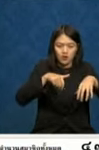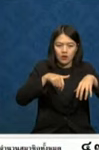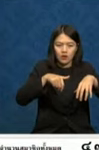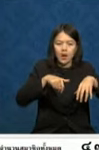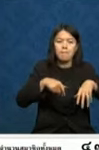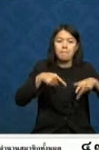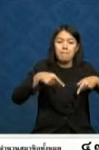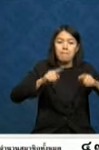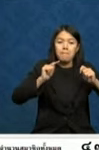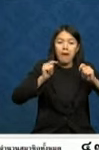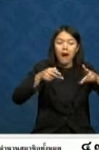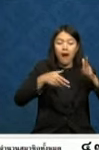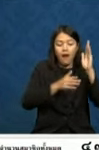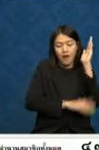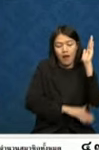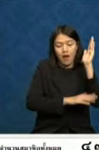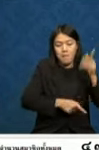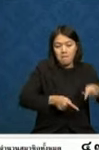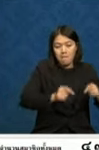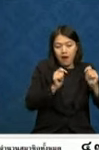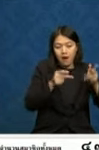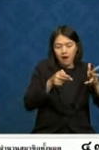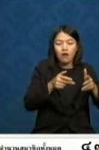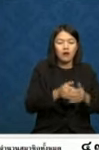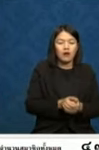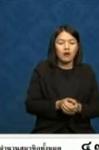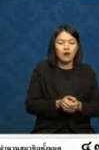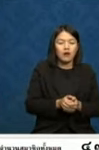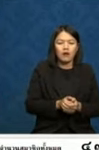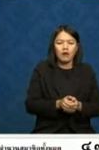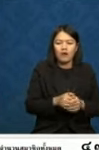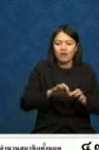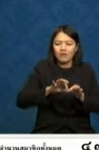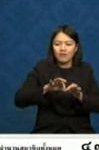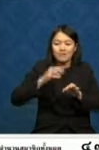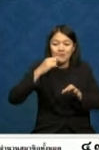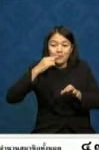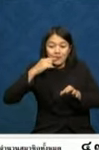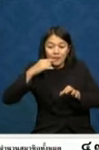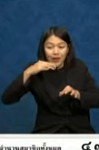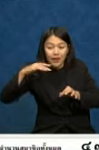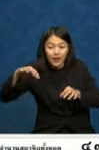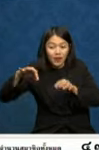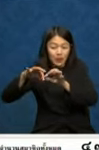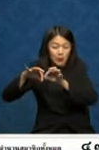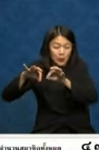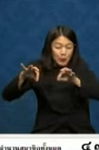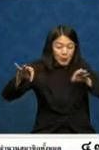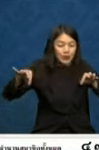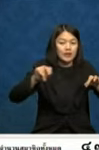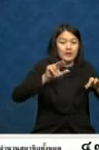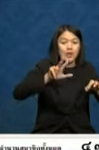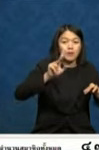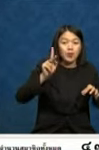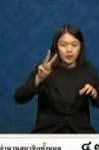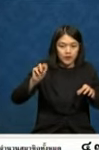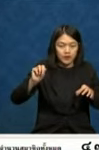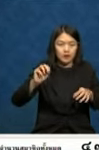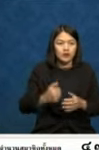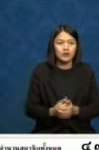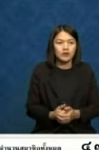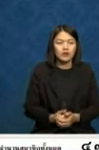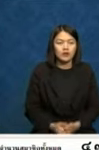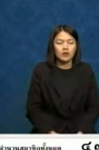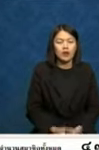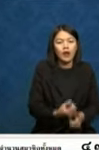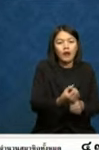พังงามีระยะห่างจากชายทะเลประมาณ3กิโลเมตรอันนี้แหละคือคำถามที่ทางผู้สงวนความ